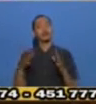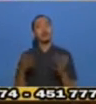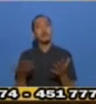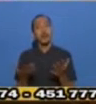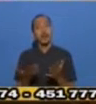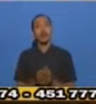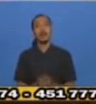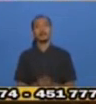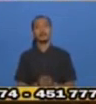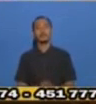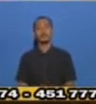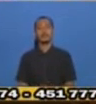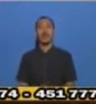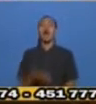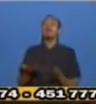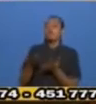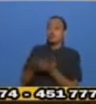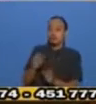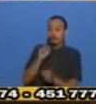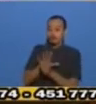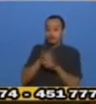kan gitu ya. Malah ketularannya di situ nanti.